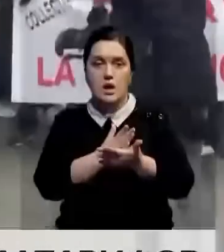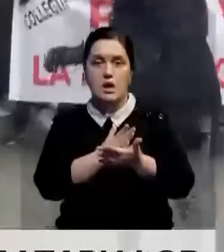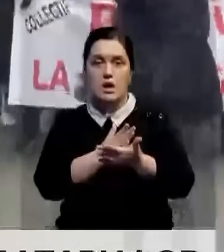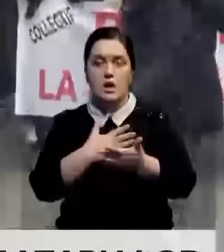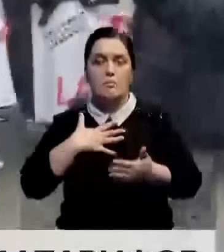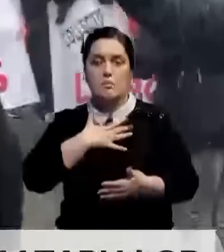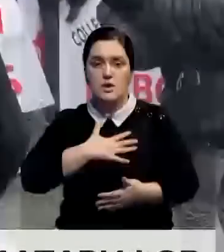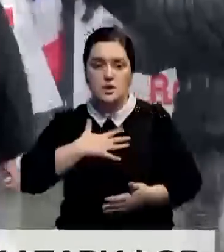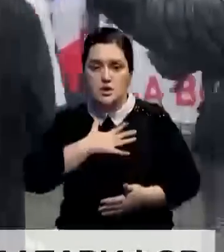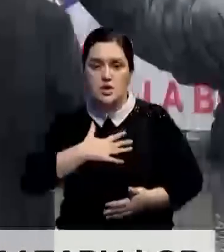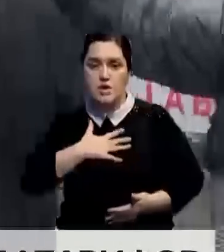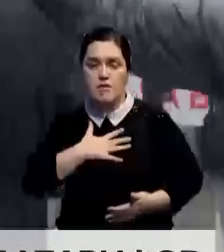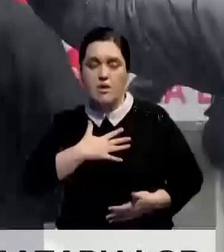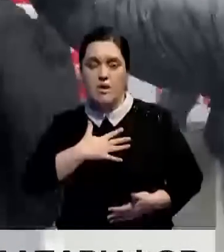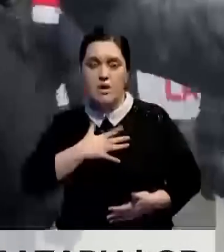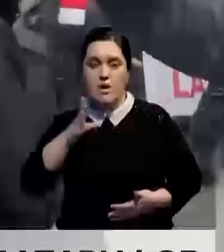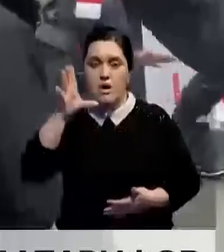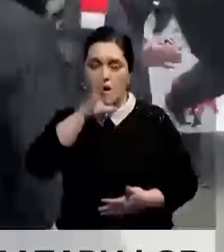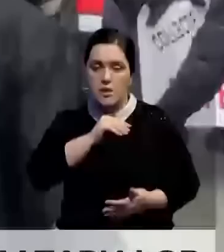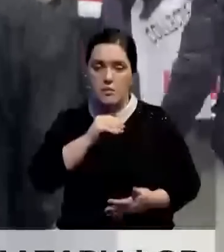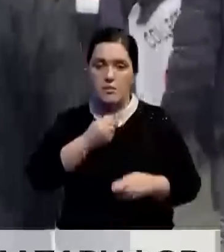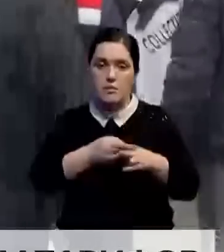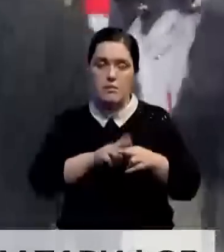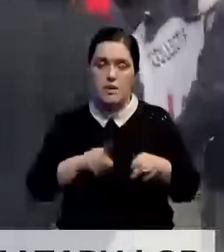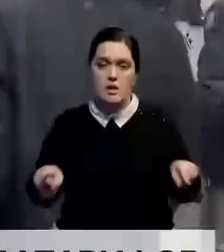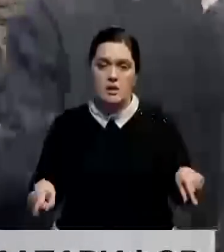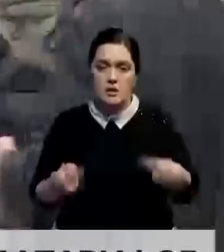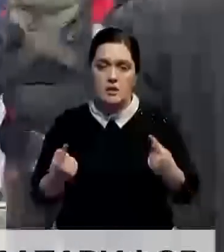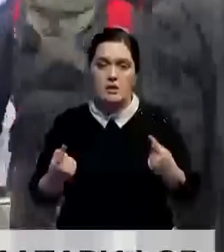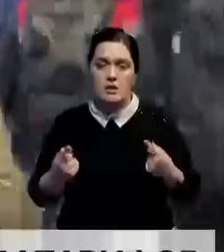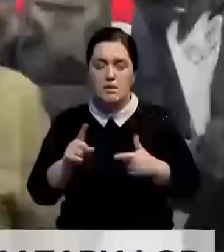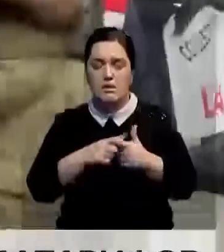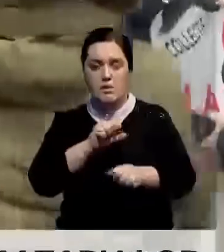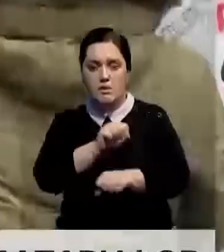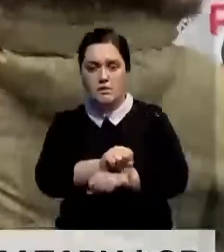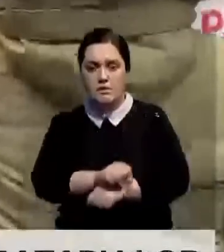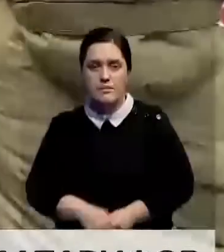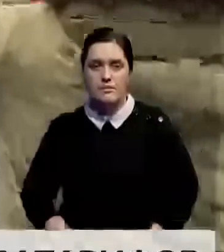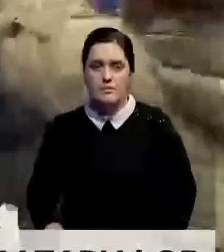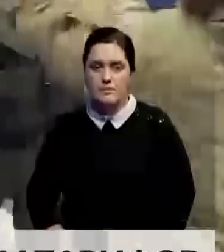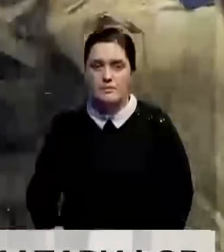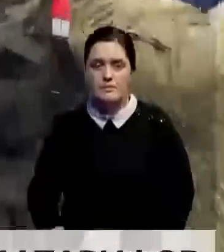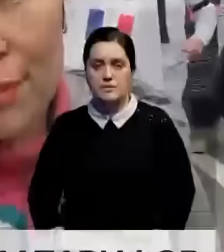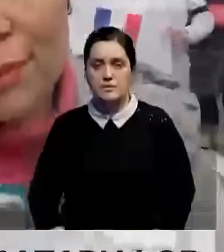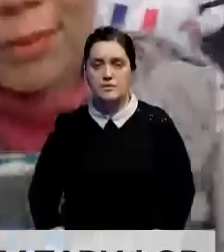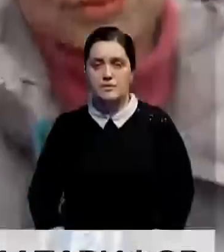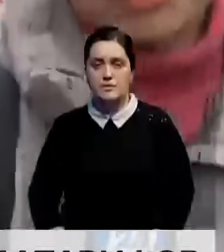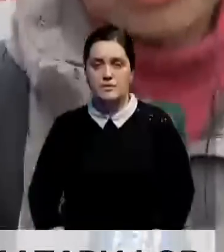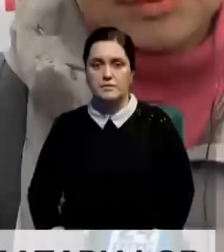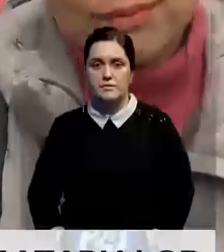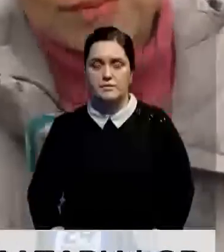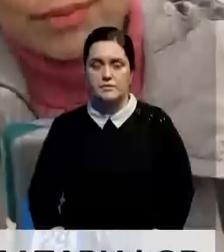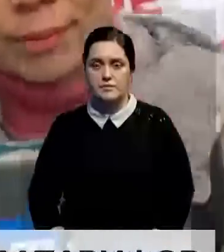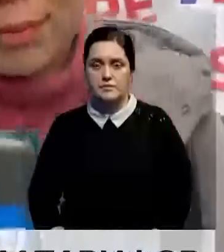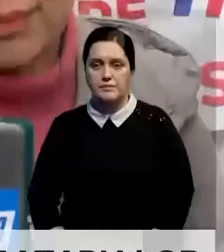переживают за то, выживет ли индустрия в таком виде, в каком знает ее сегодня весь мир. Студия. Спасибо.